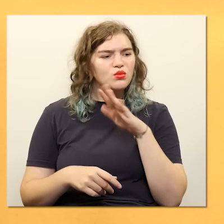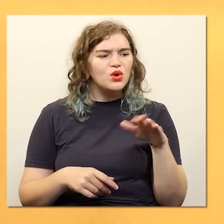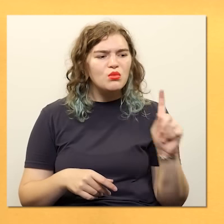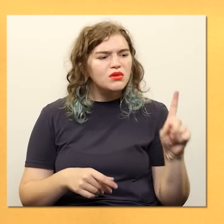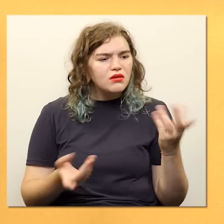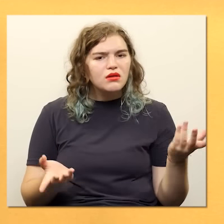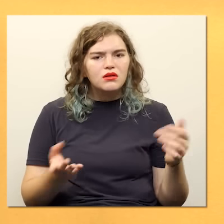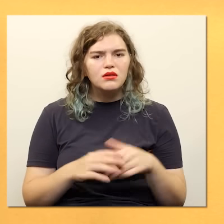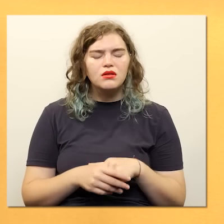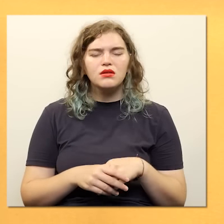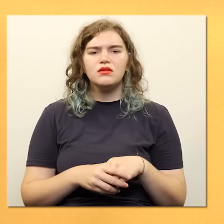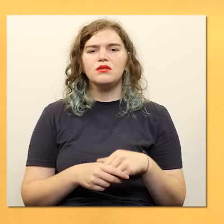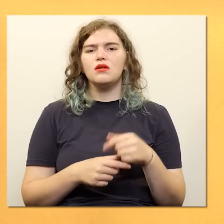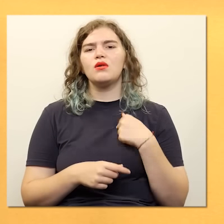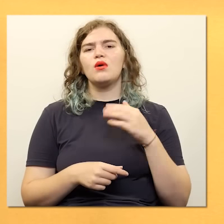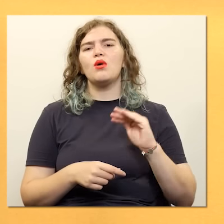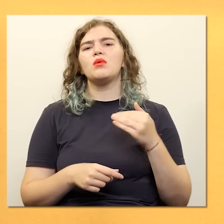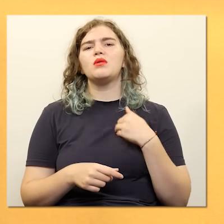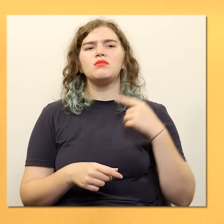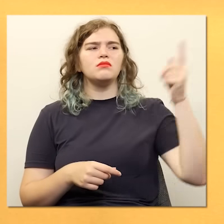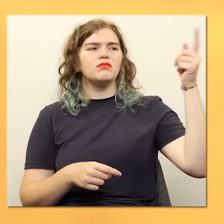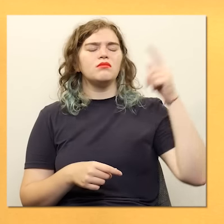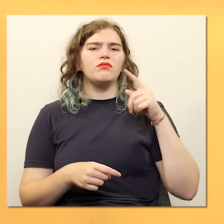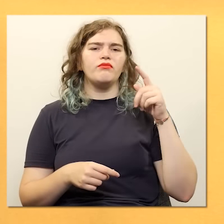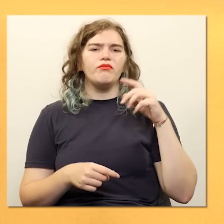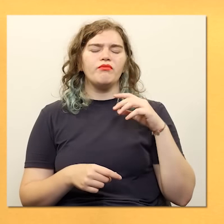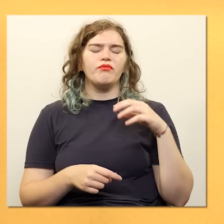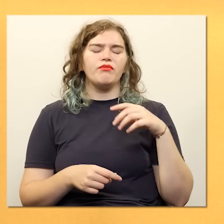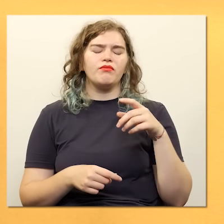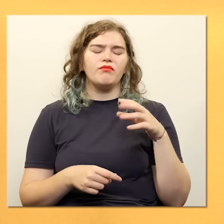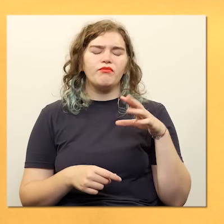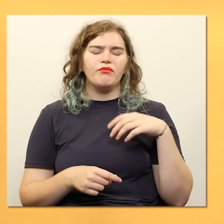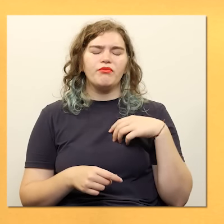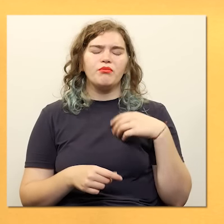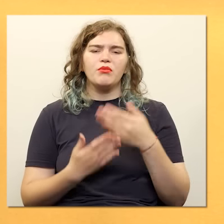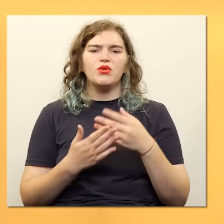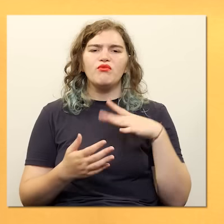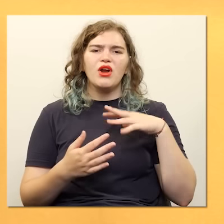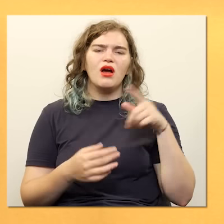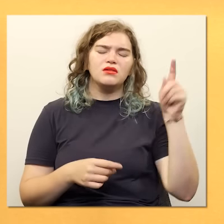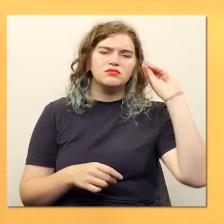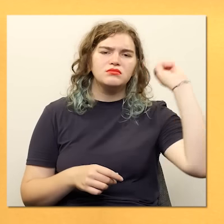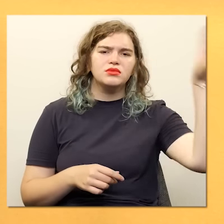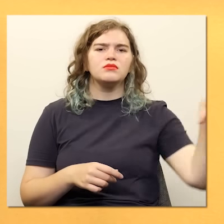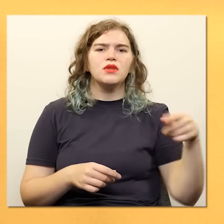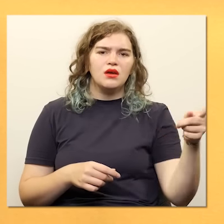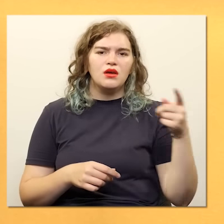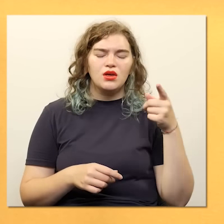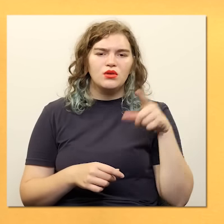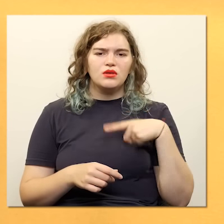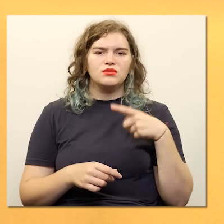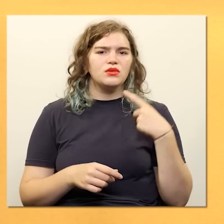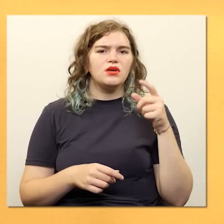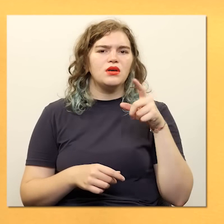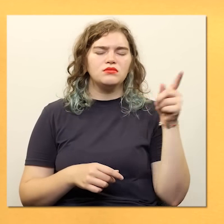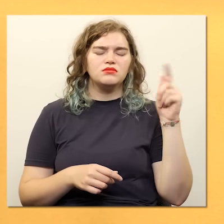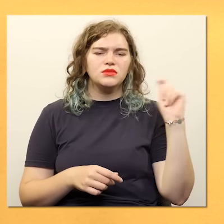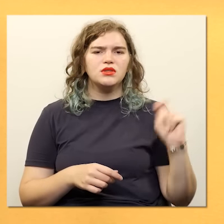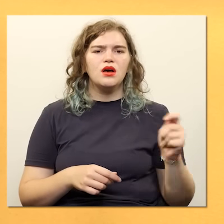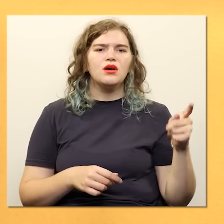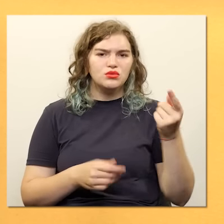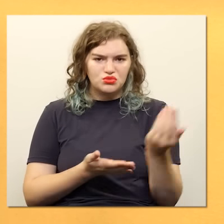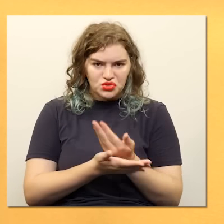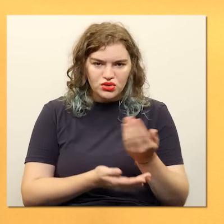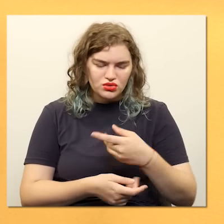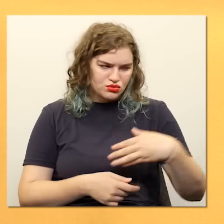și unde-s copiii tăi? Păi zice, copiii mei sunt în Franța. A, deci copiii tăi nu sunt țară și tu cerșești?